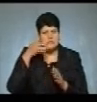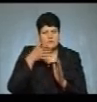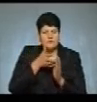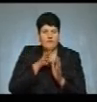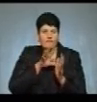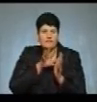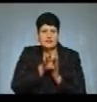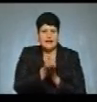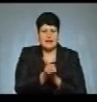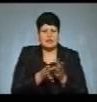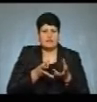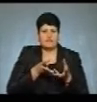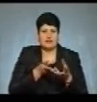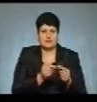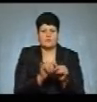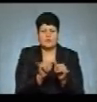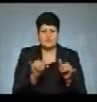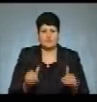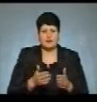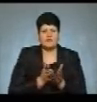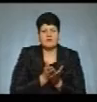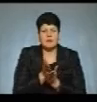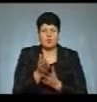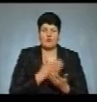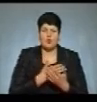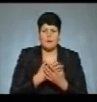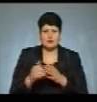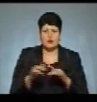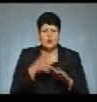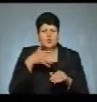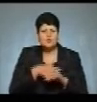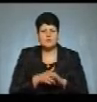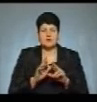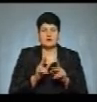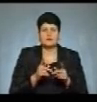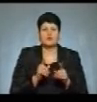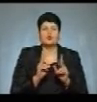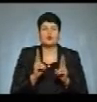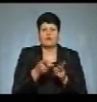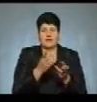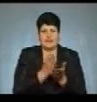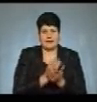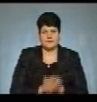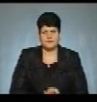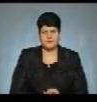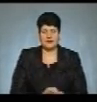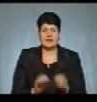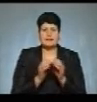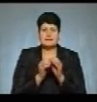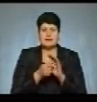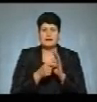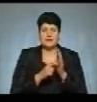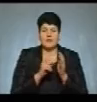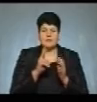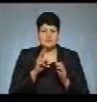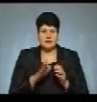внести в те, щоб вони себе розвивали в напрямку громадської діяльності, щоб вони розуміли, чим послідовниками вони є. Десятикласник Сергій